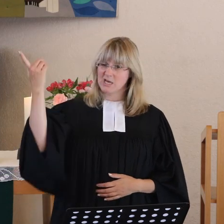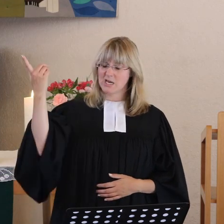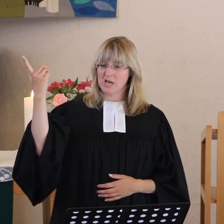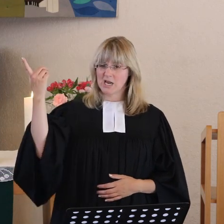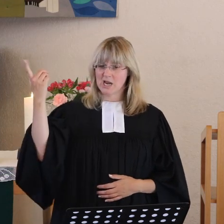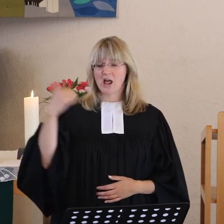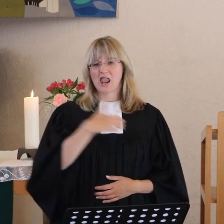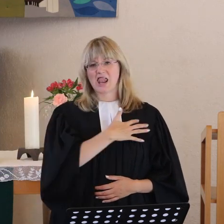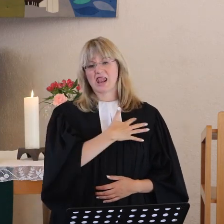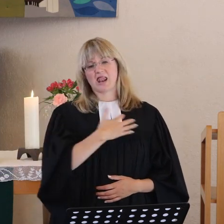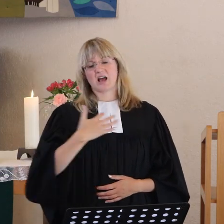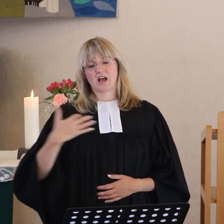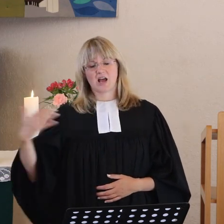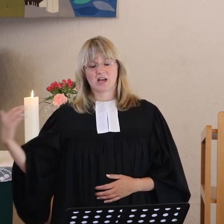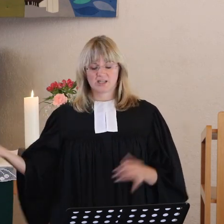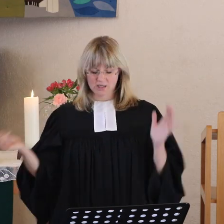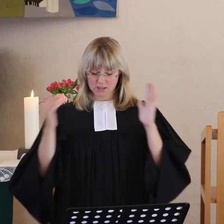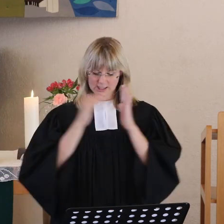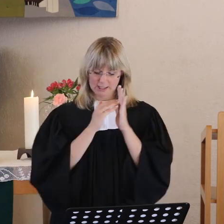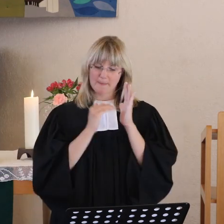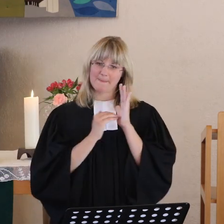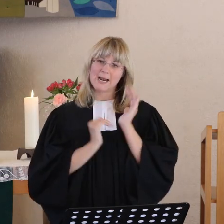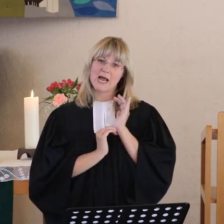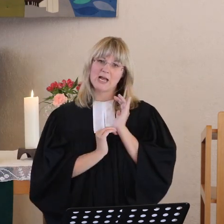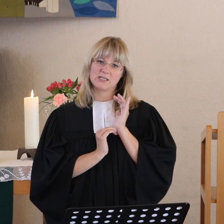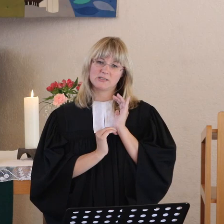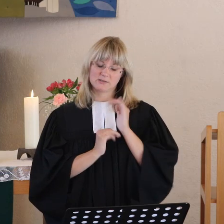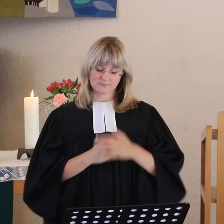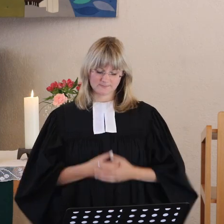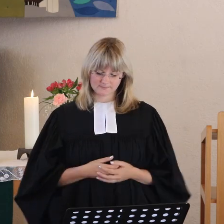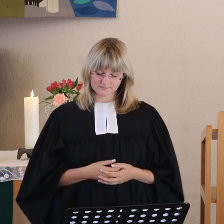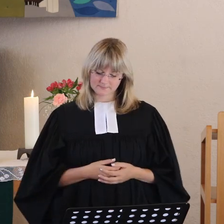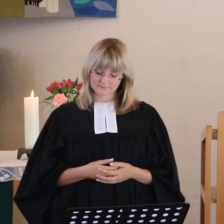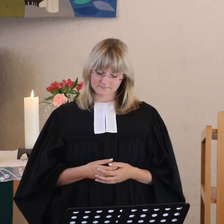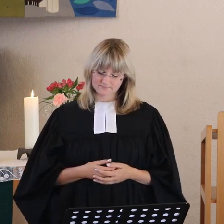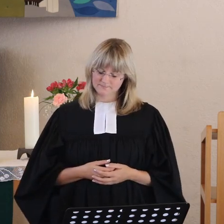sich zusammengetan, bauen gemeinsam ein Haus und werden dort